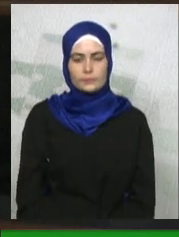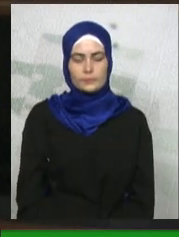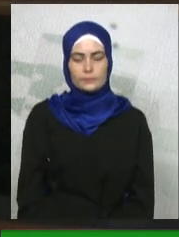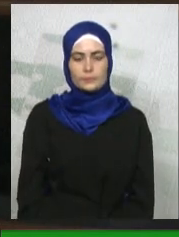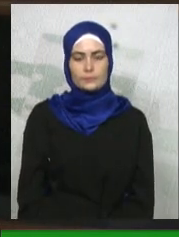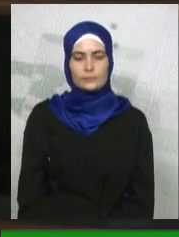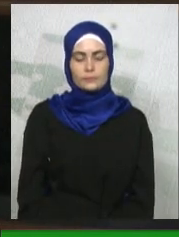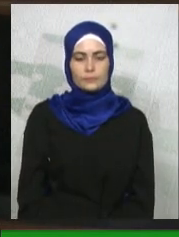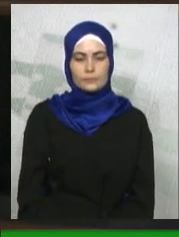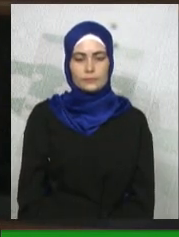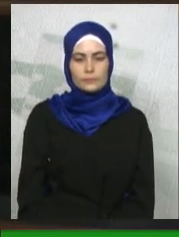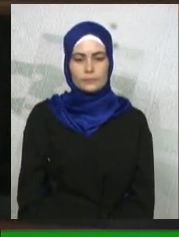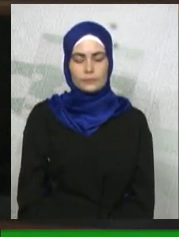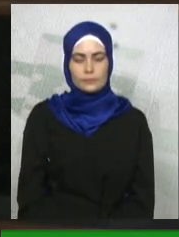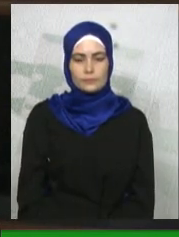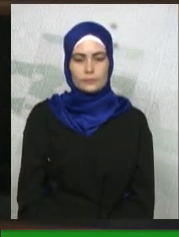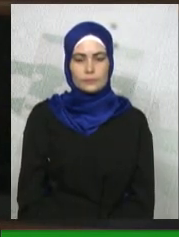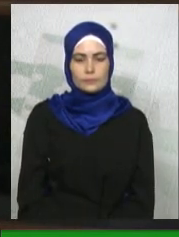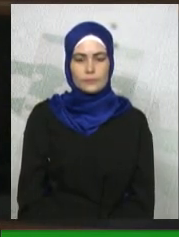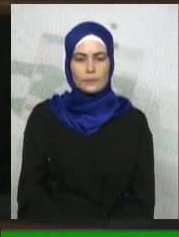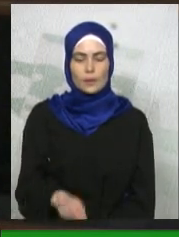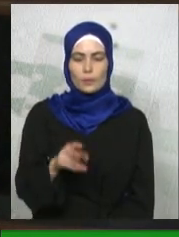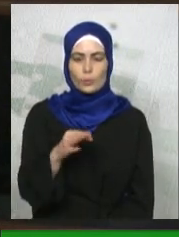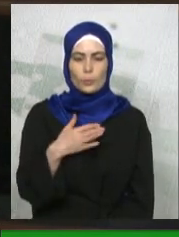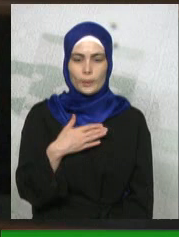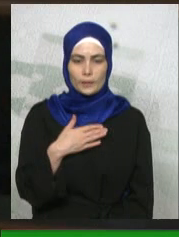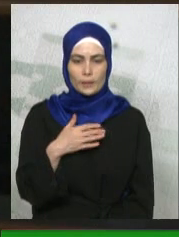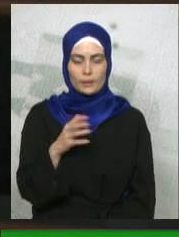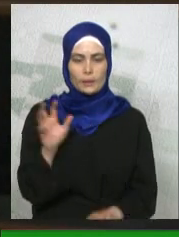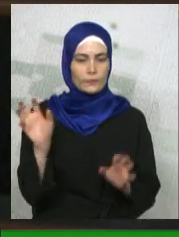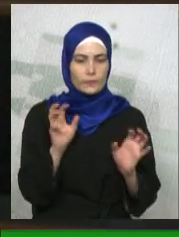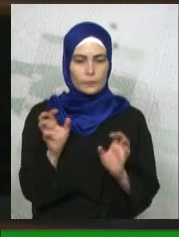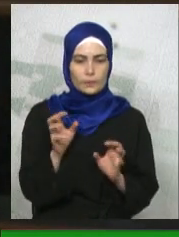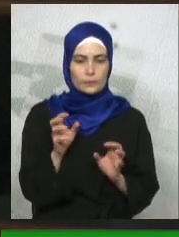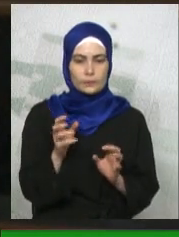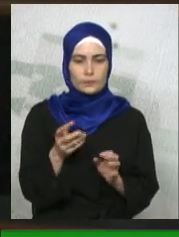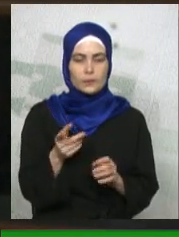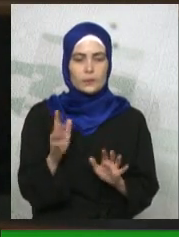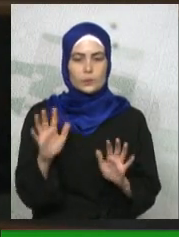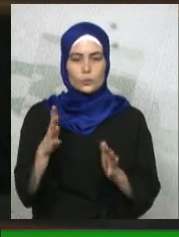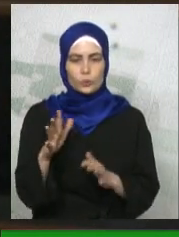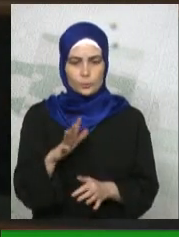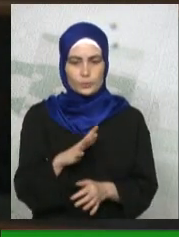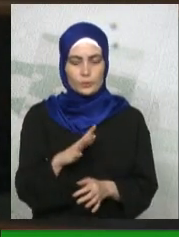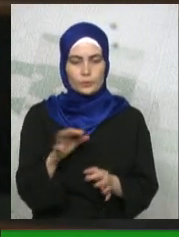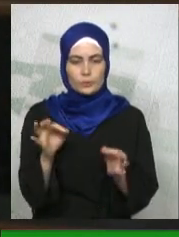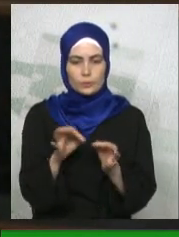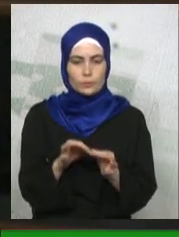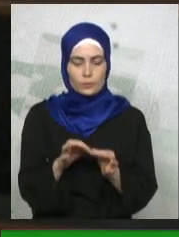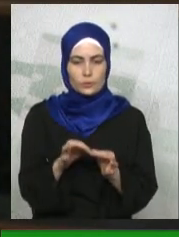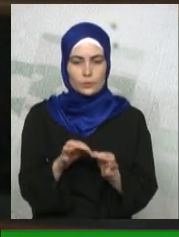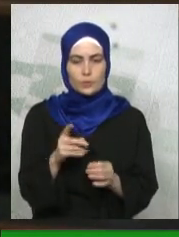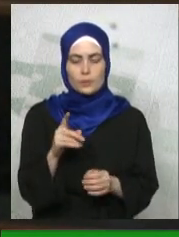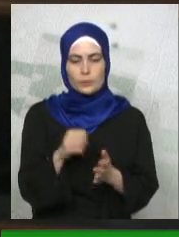поставляем. И по моей информации, скажем так, случаи были, они не зафиксированы, случаев было